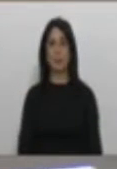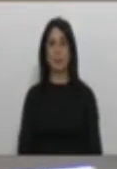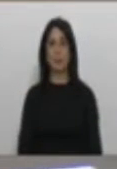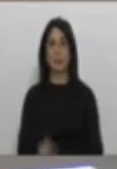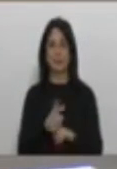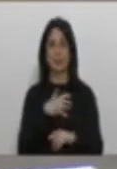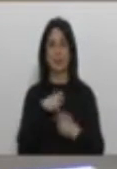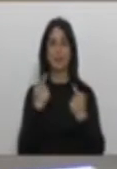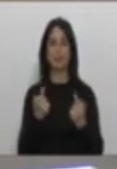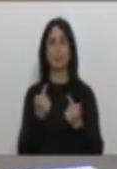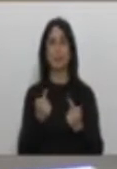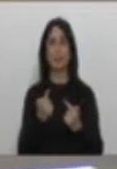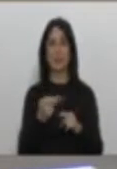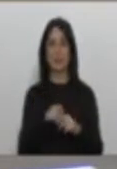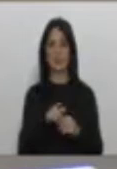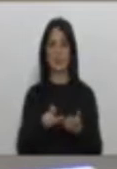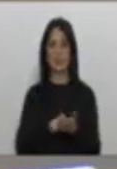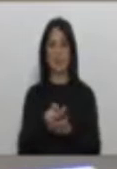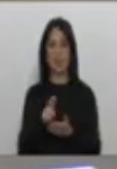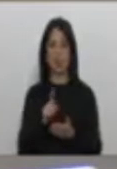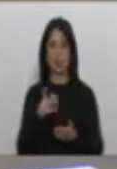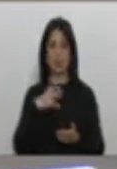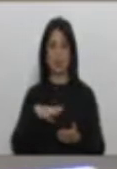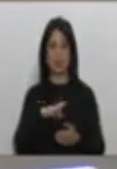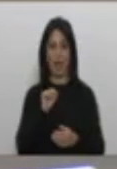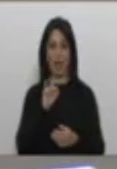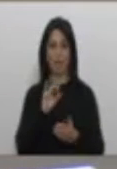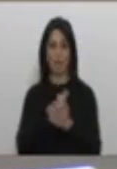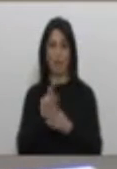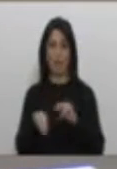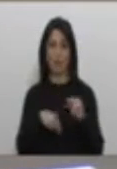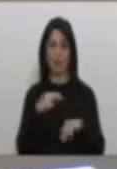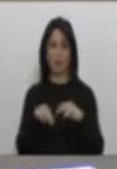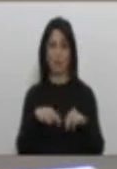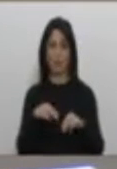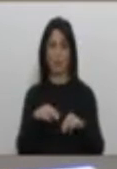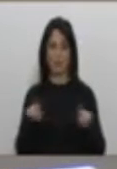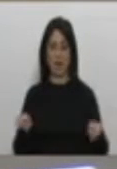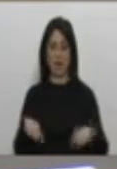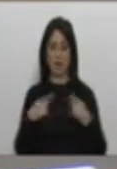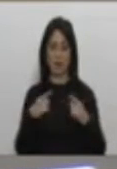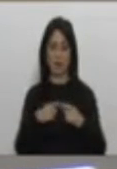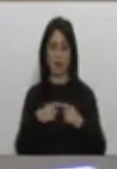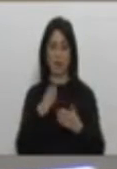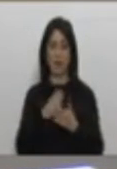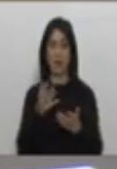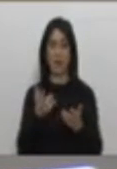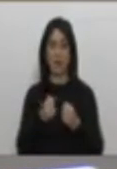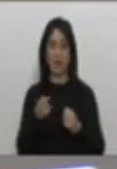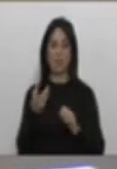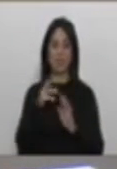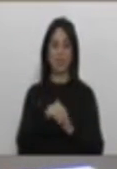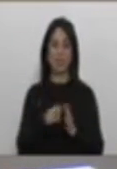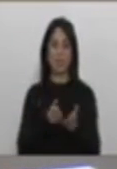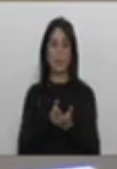Ძალიან მნიშვნელოვანია ის გზა, რომელიც საქართველოს აღცხრების ხელშეკრულების განხორციელების კუთხით აქვს აღებული და მათ შორის